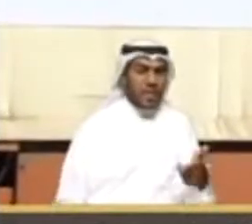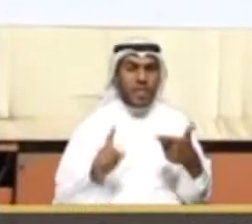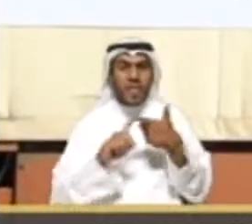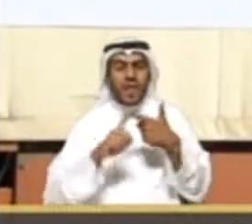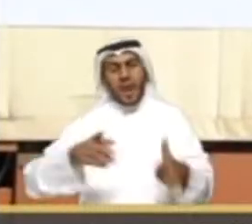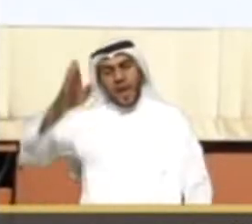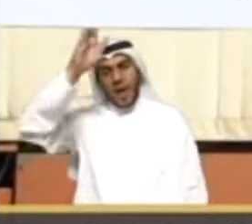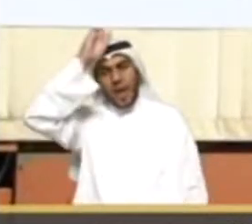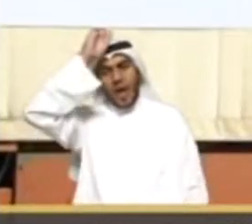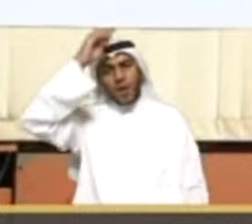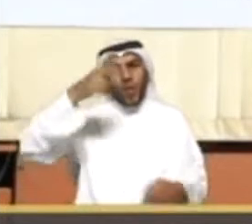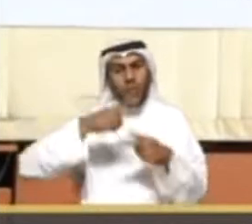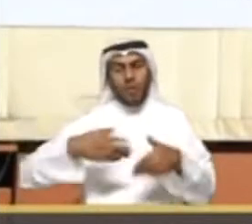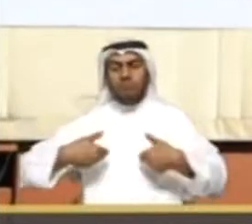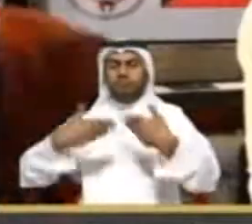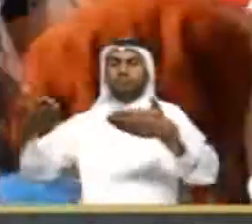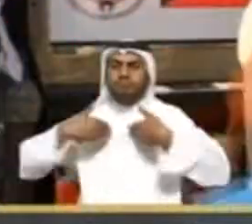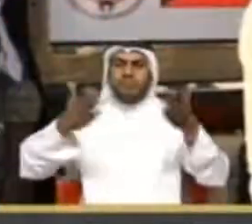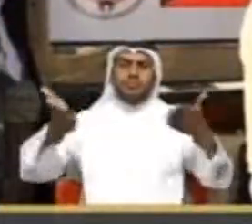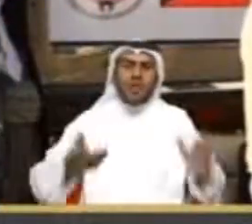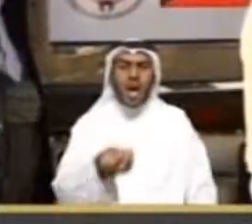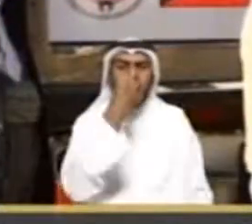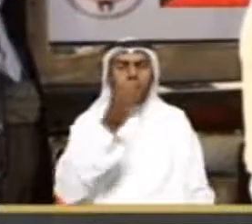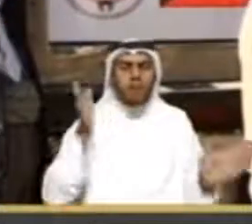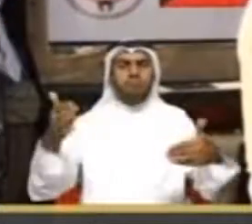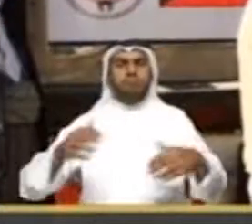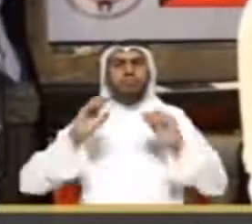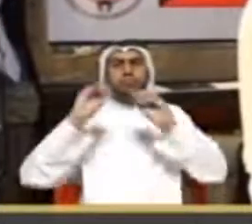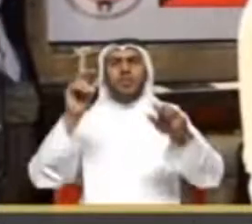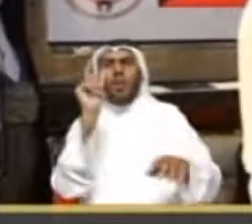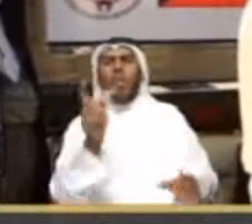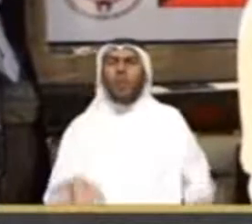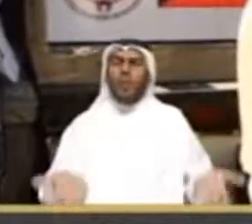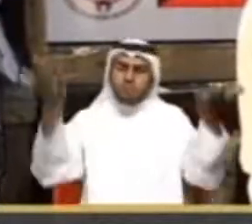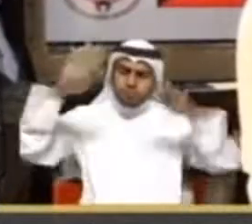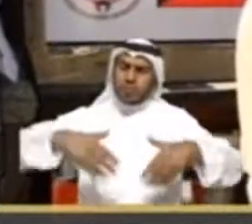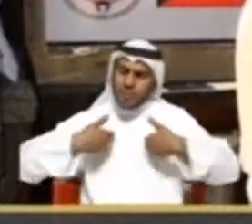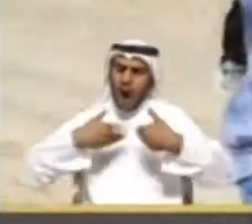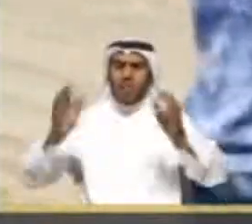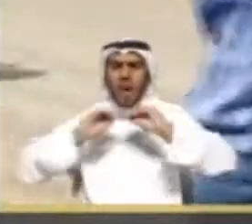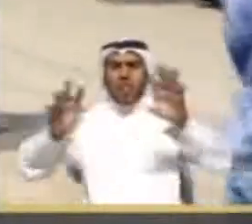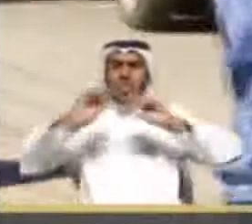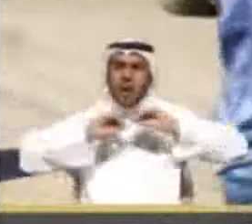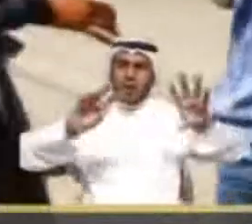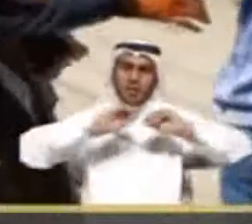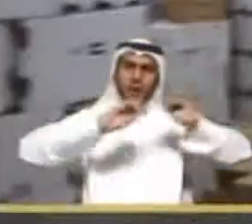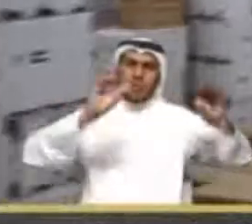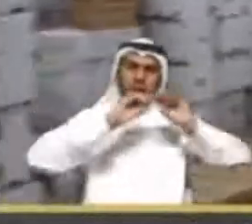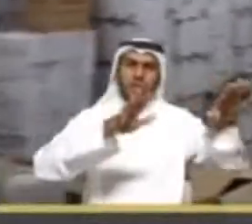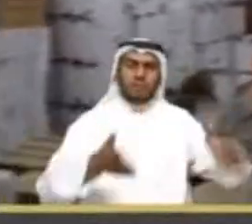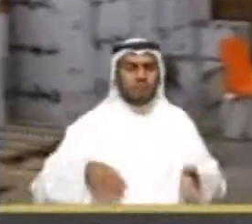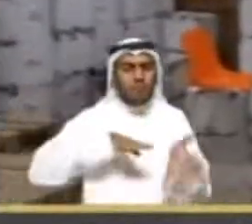دولة الكويت في أربيل أطنانا من المواد الغذائية الأساسية على العديد من الأسر النازحة في مدينة